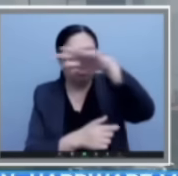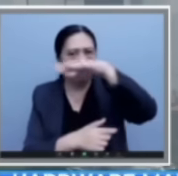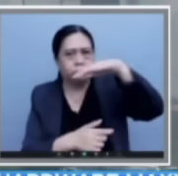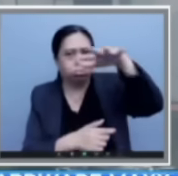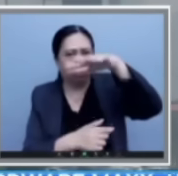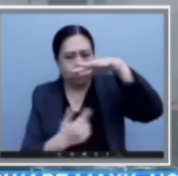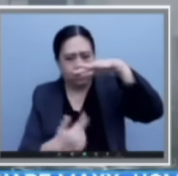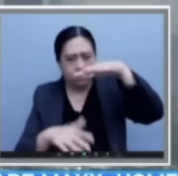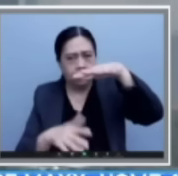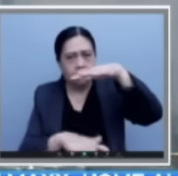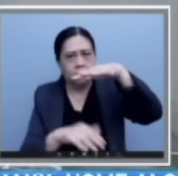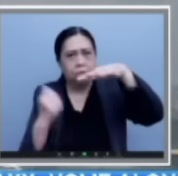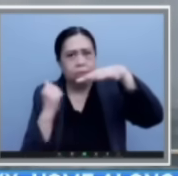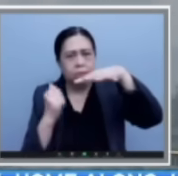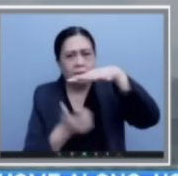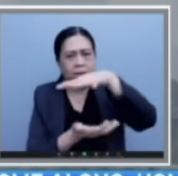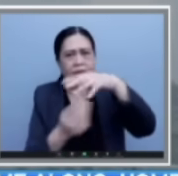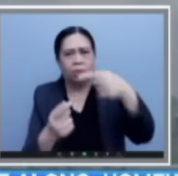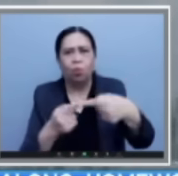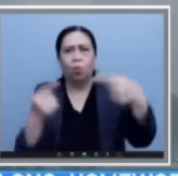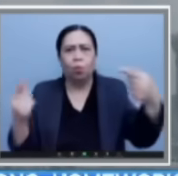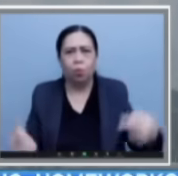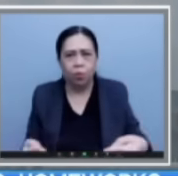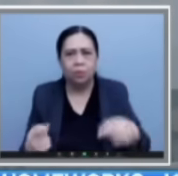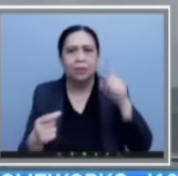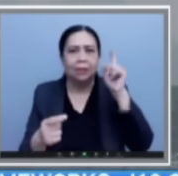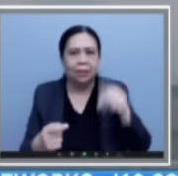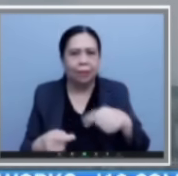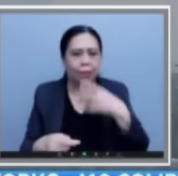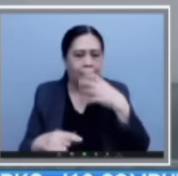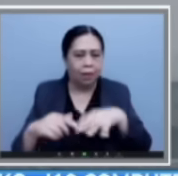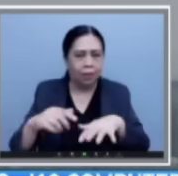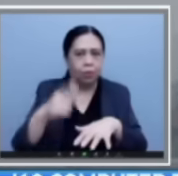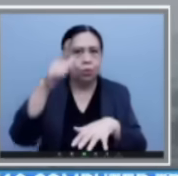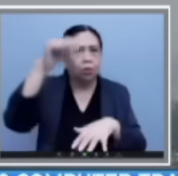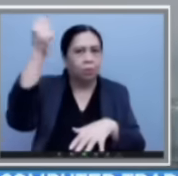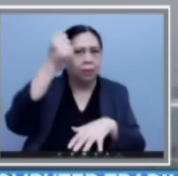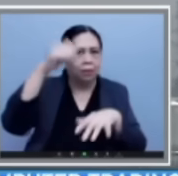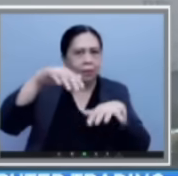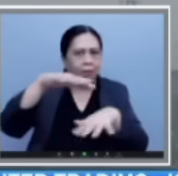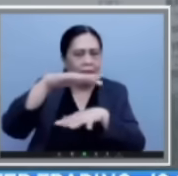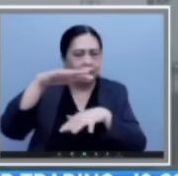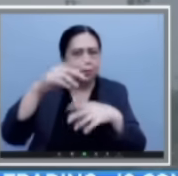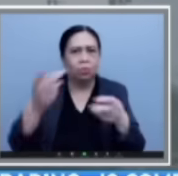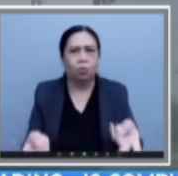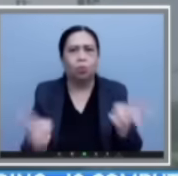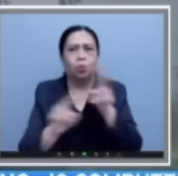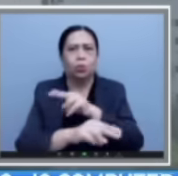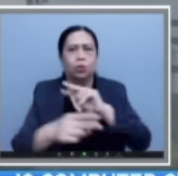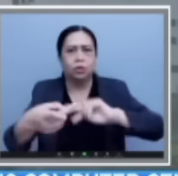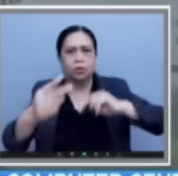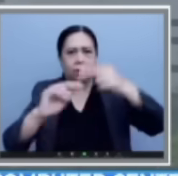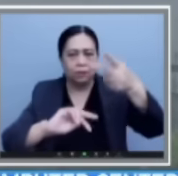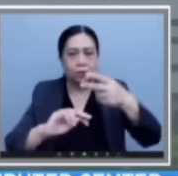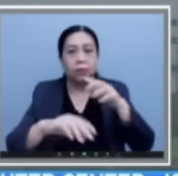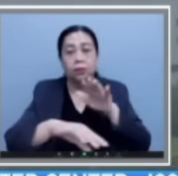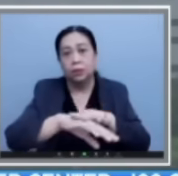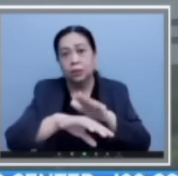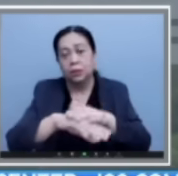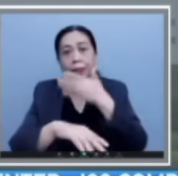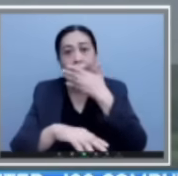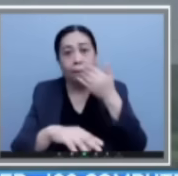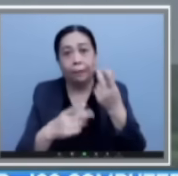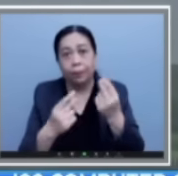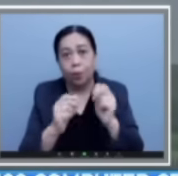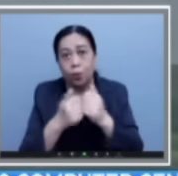atmosphere na kabaligtaran sa karaniwan na dapat ay mas malamig ipinapayo rin ang pag-asa na magsuot ng mask para mapangalagaan